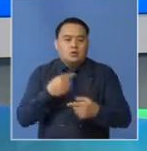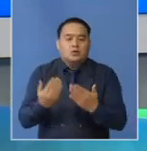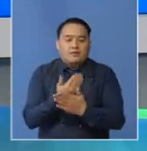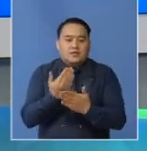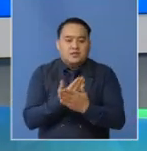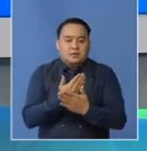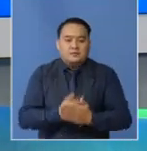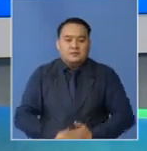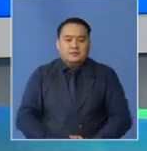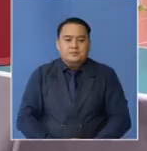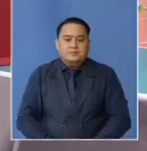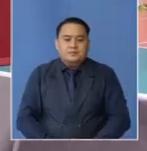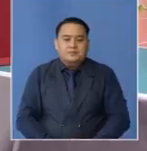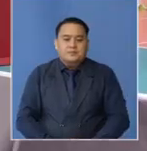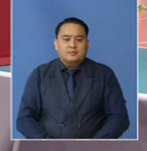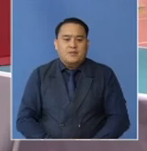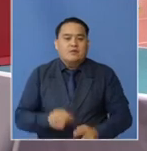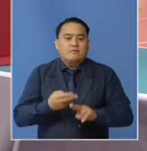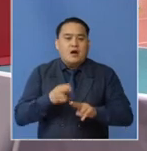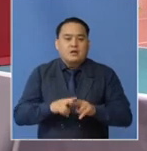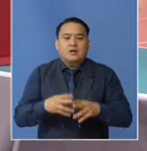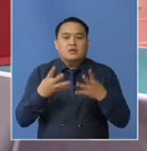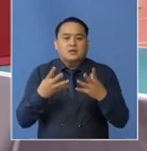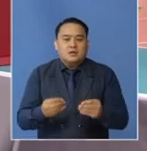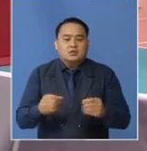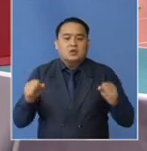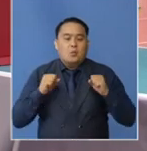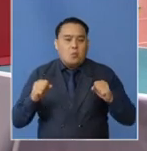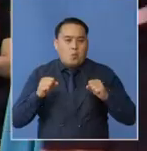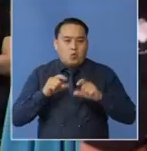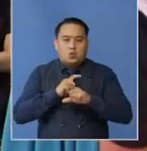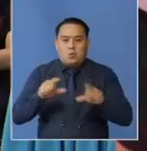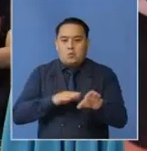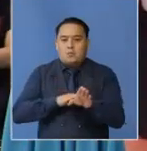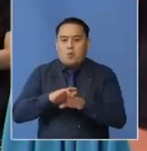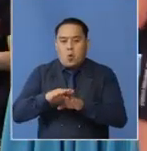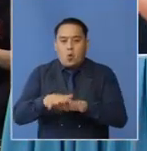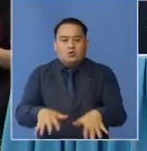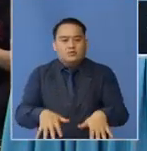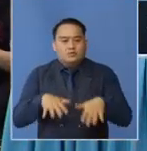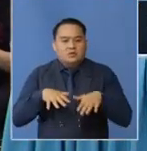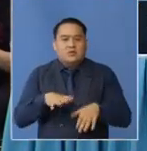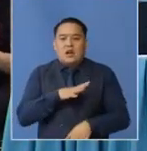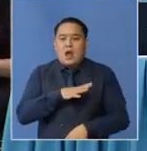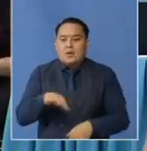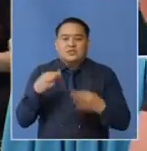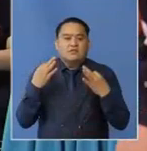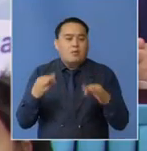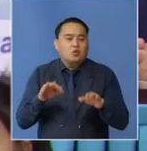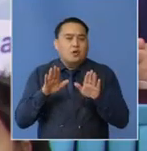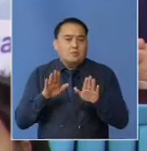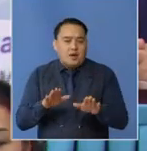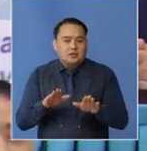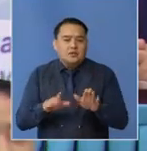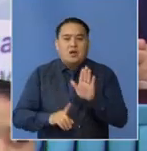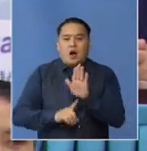следующем сюжете. В этот день спорткомплекс «Жастар» был полон до отказа. На трибуне почти не было свободных мест.